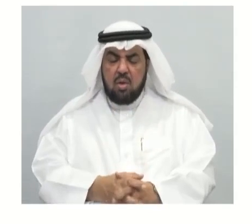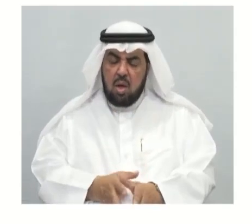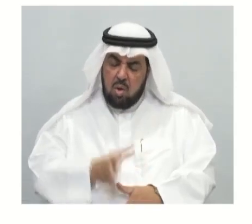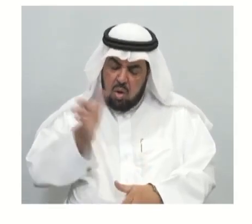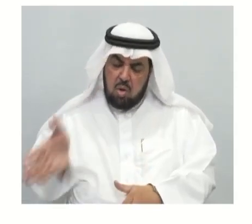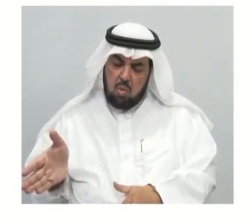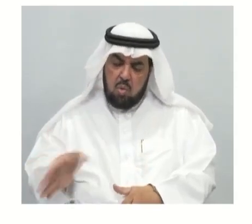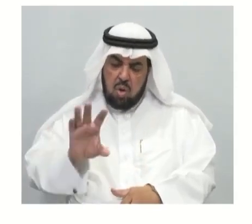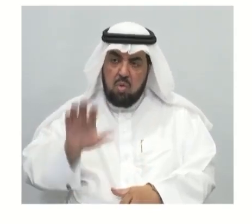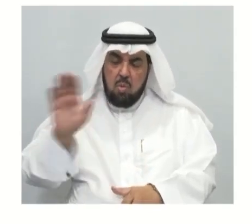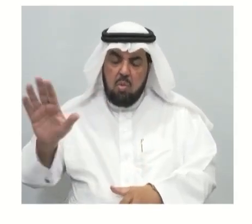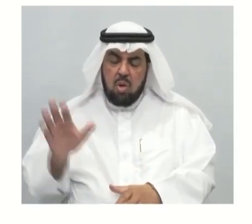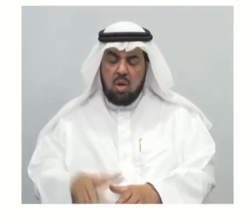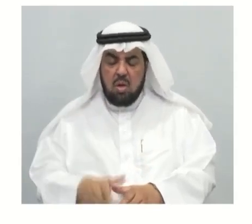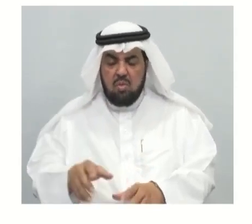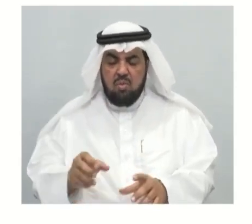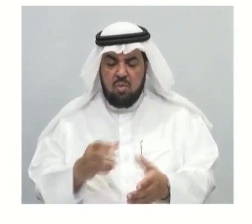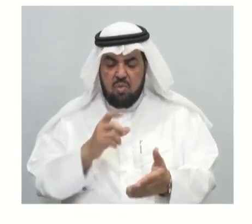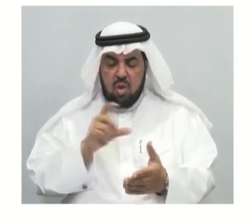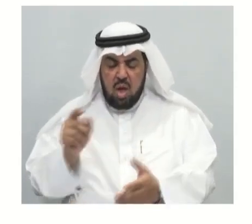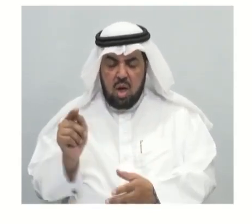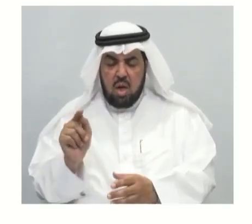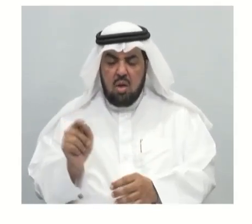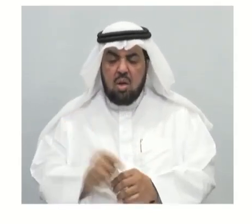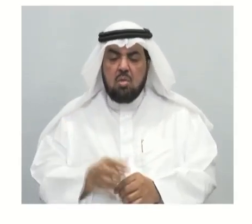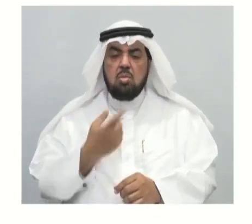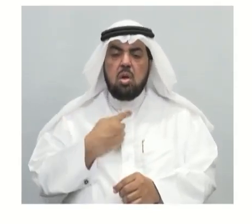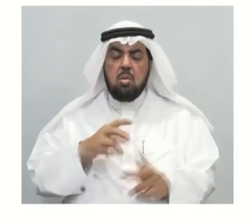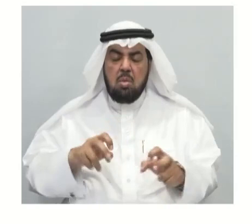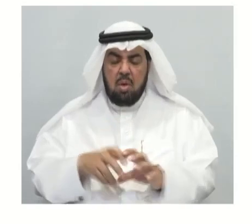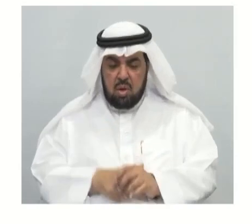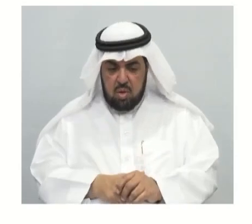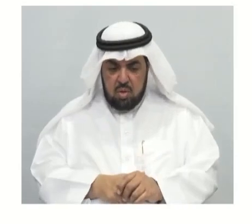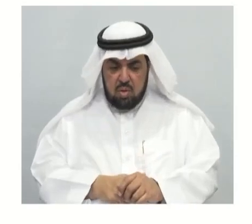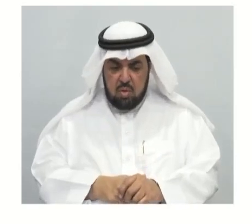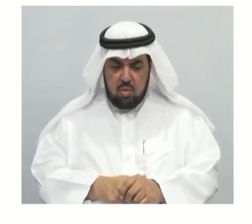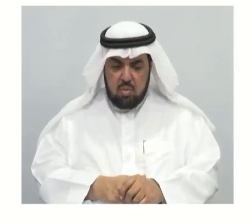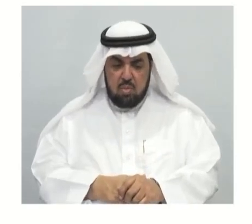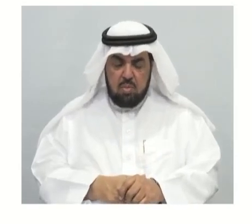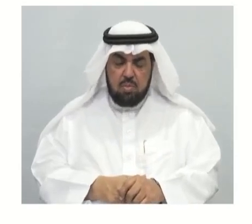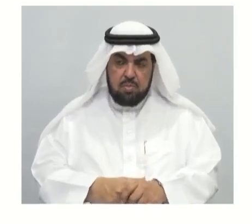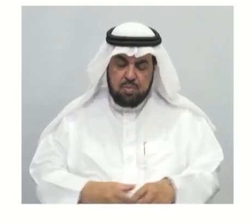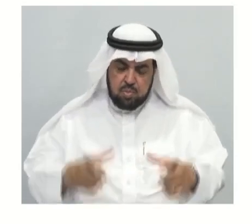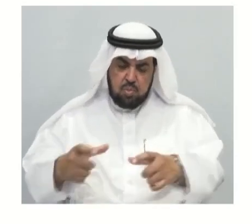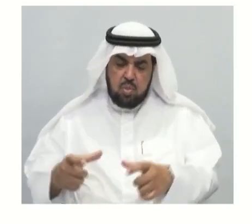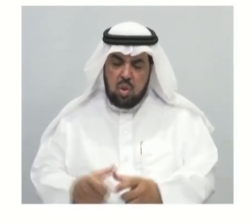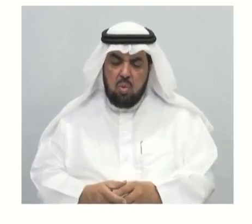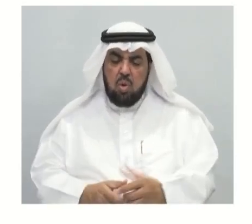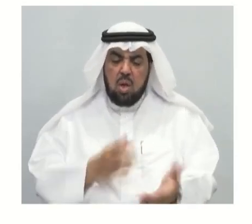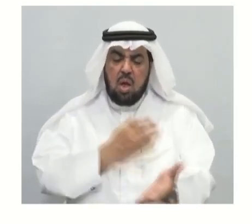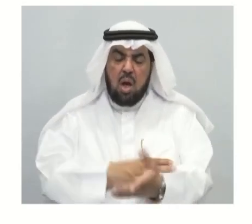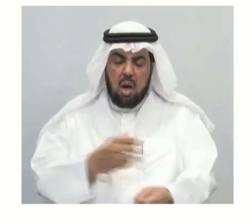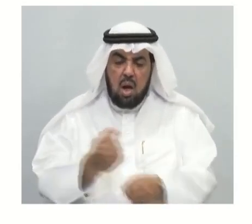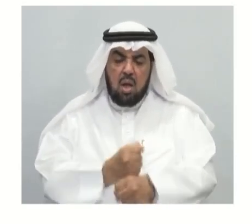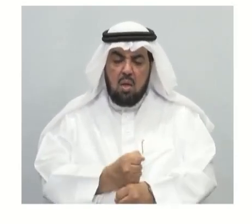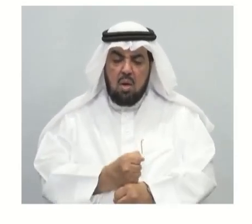الصفحه مباشره التي موجود فيها او اللي موجود فيها ما يبحث عنه اذا هذه هي مكونات تقارير